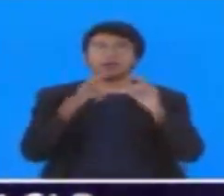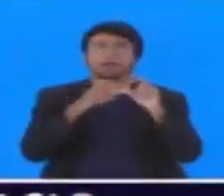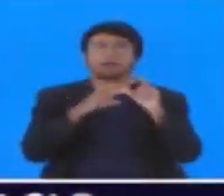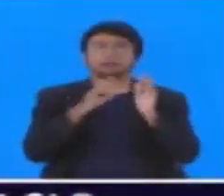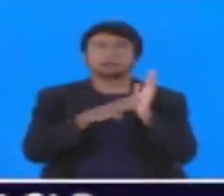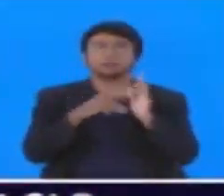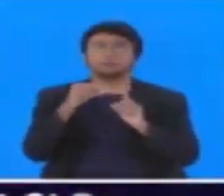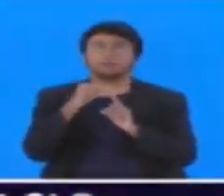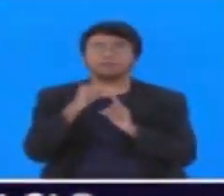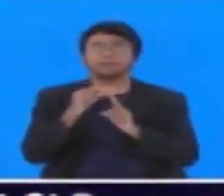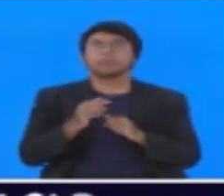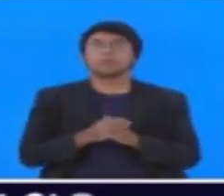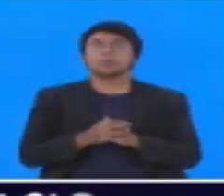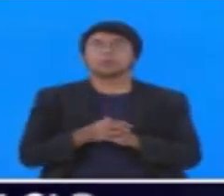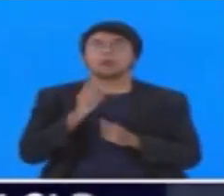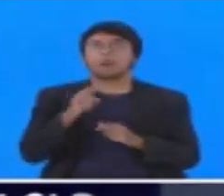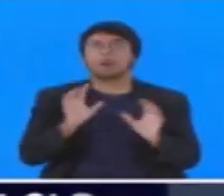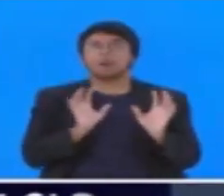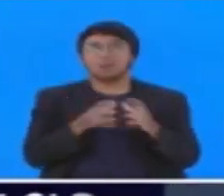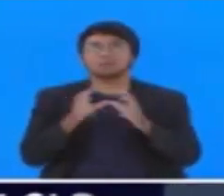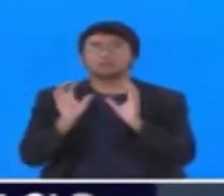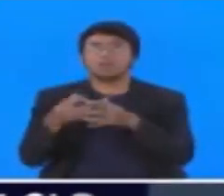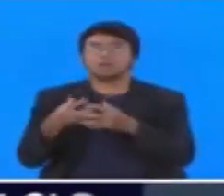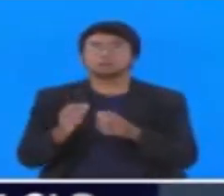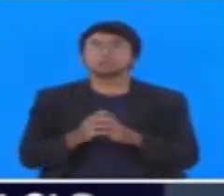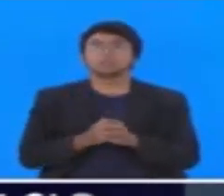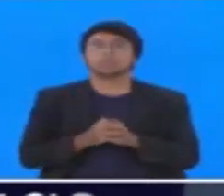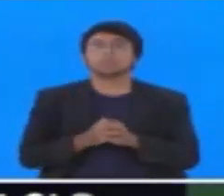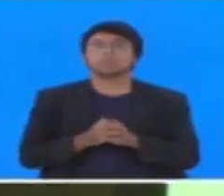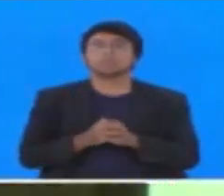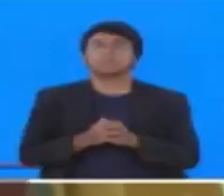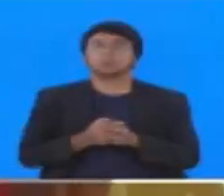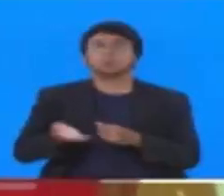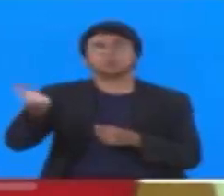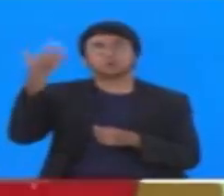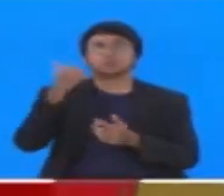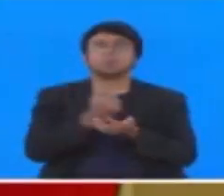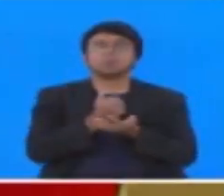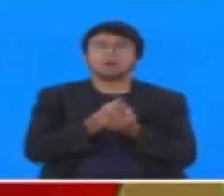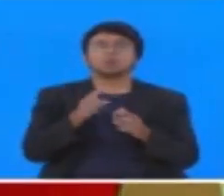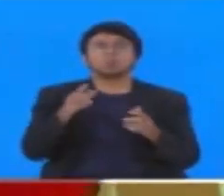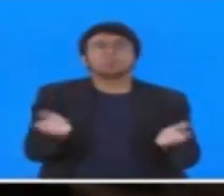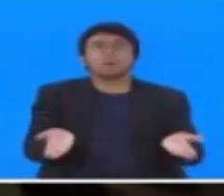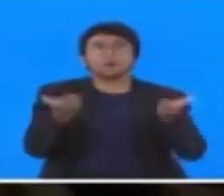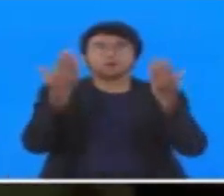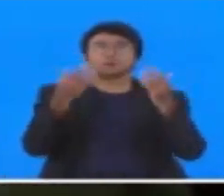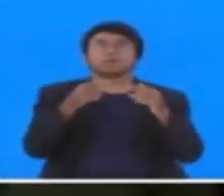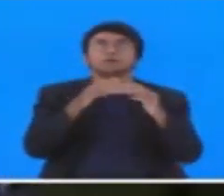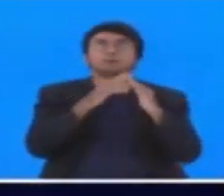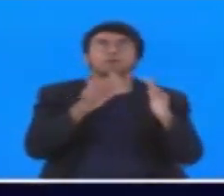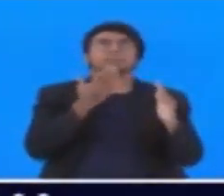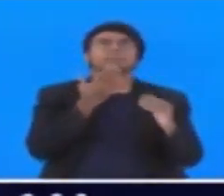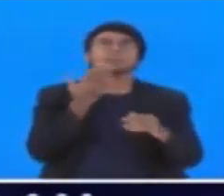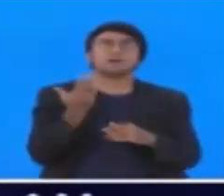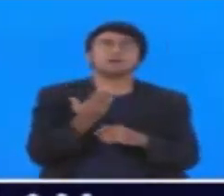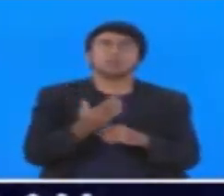rupa. 11 kelas yang ada di sekolah ini dulunya merupakan kamar berukuran 4x3 meter. Sejak tahun 2003 hingga kini, jumlah murid didik